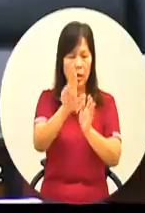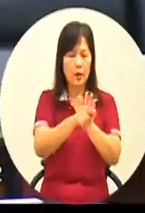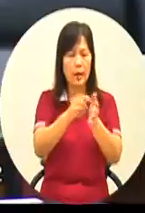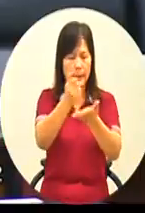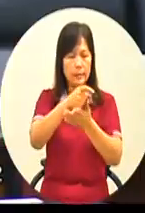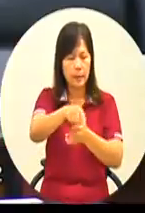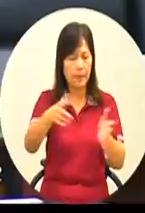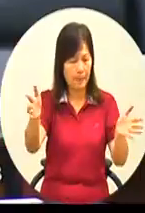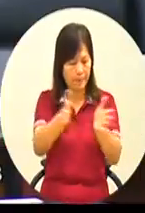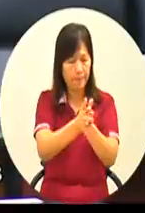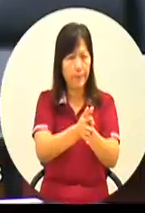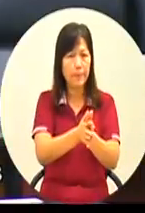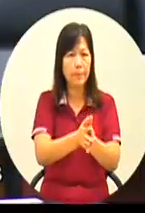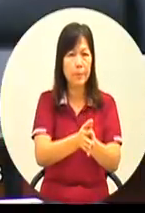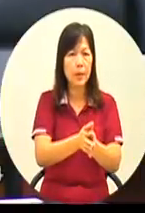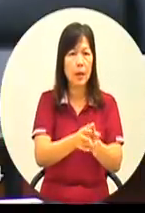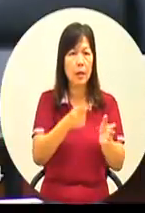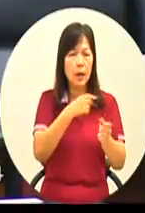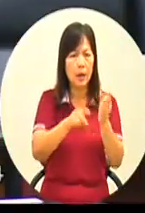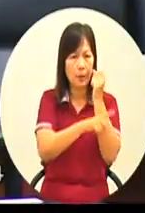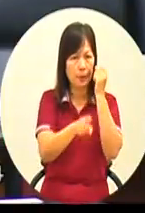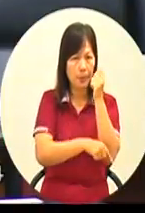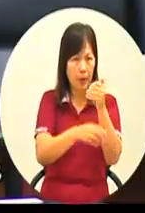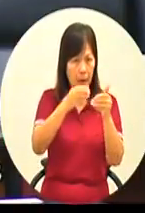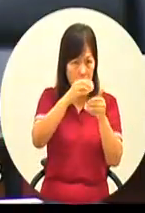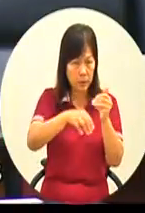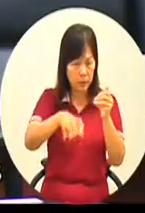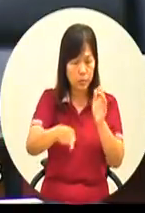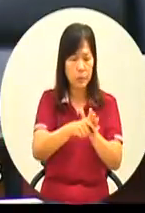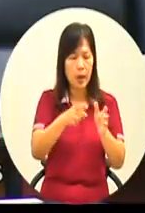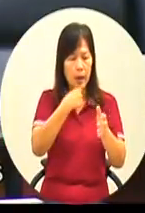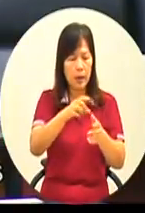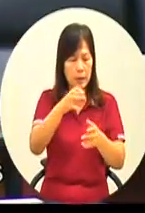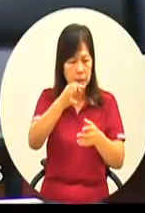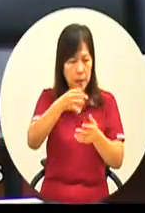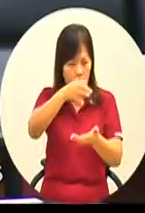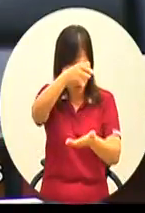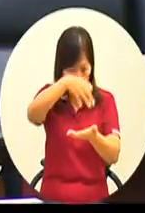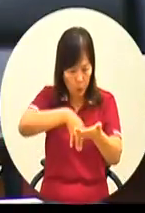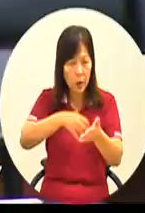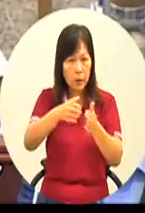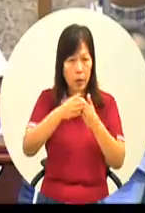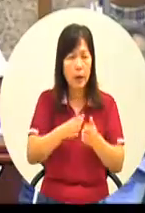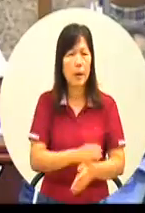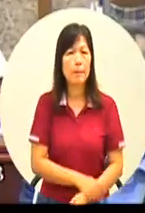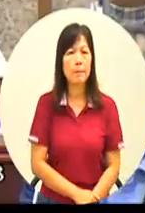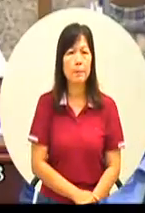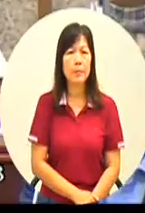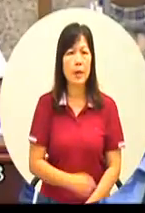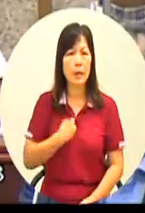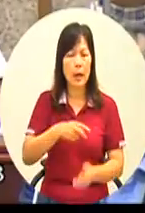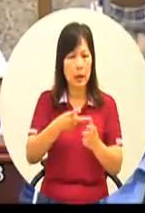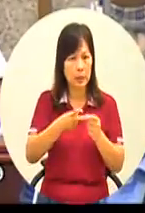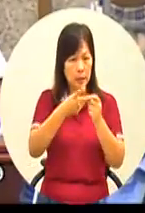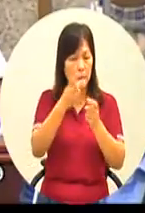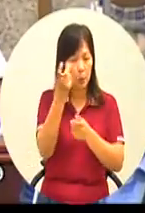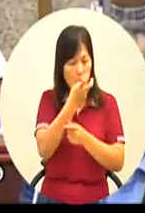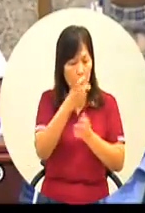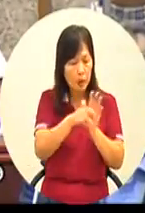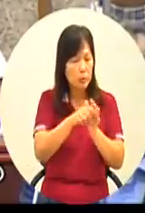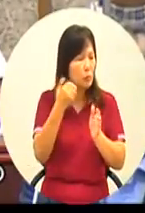到时候请是不是法制局也统一把消防局这边的金额列出来？ 是，我跟议员报 告。那二审又是谁？你有